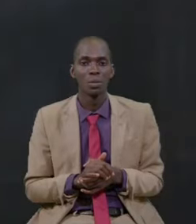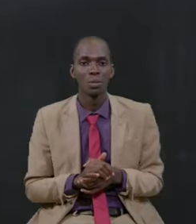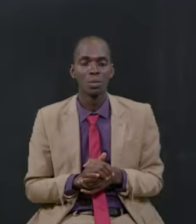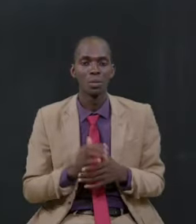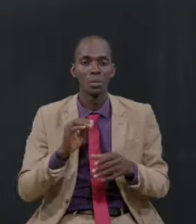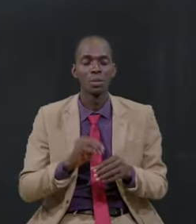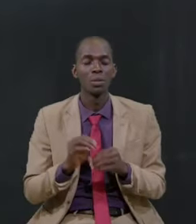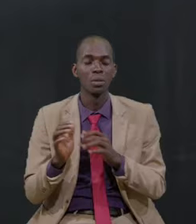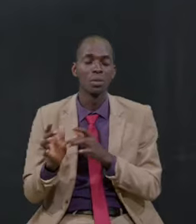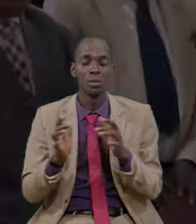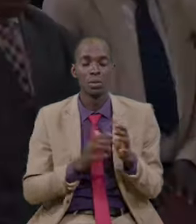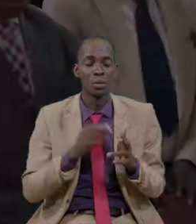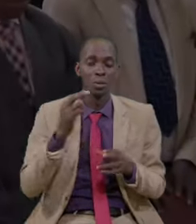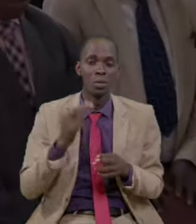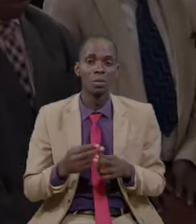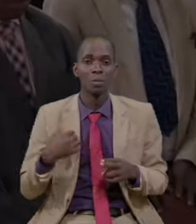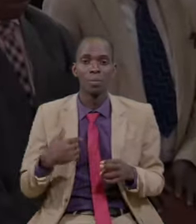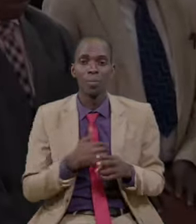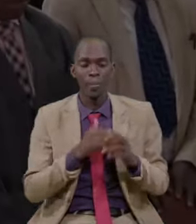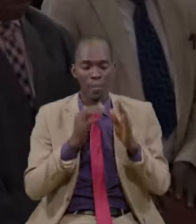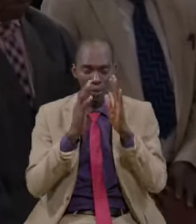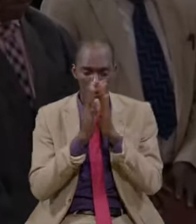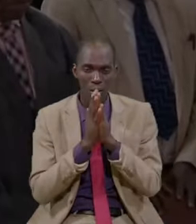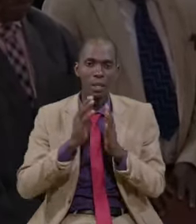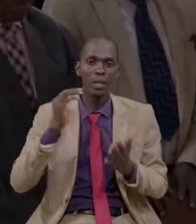Au nom de Jésus, nous prions.